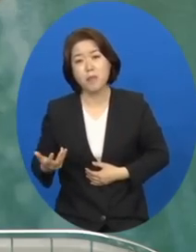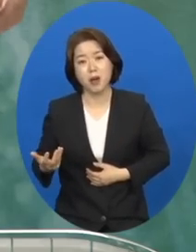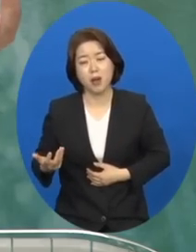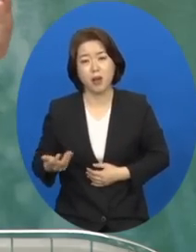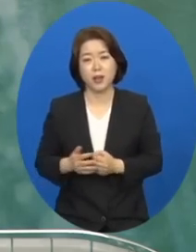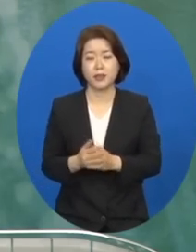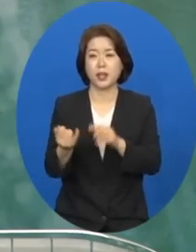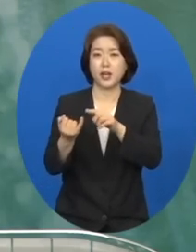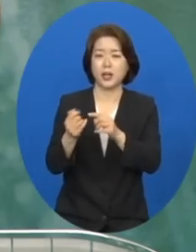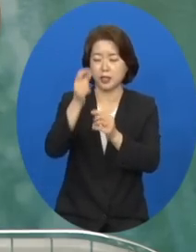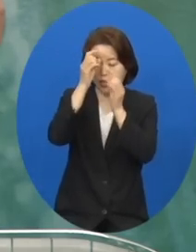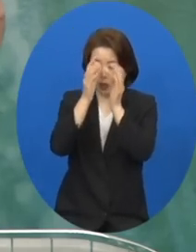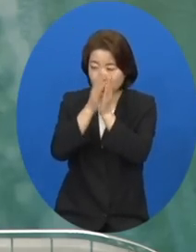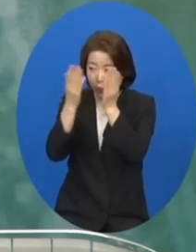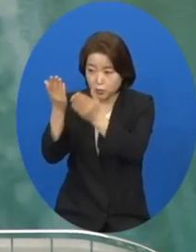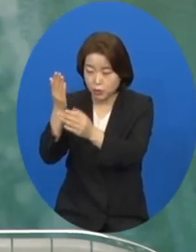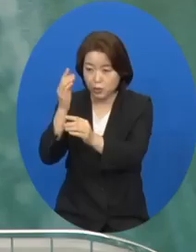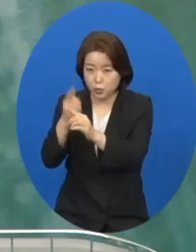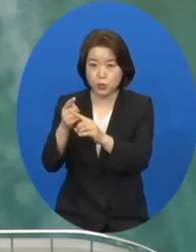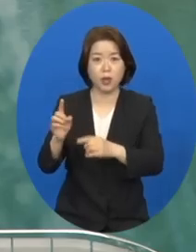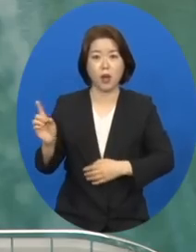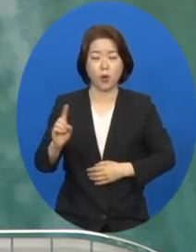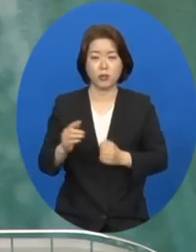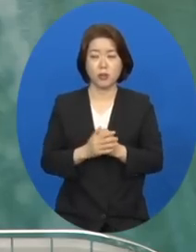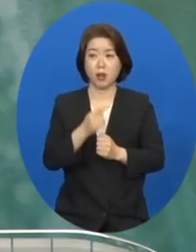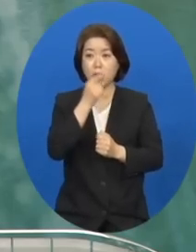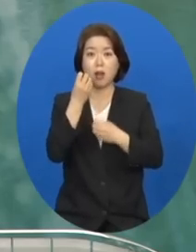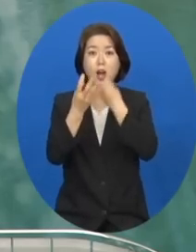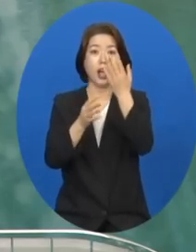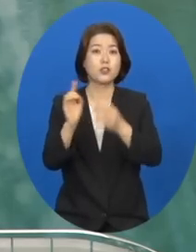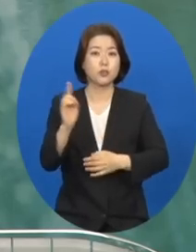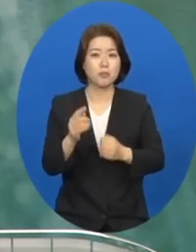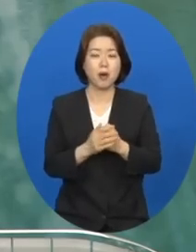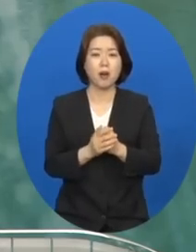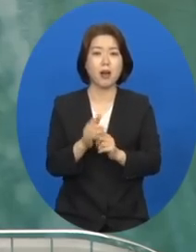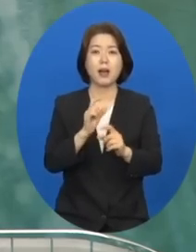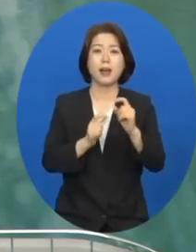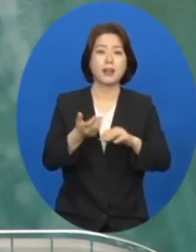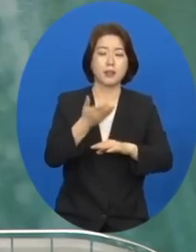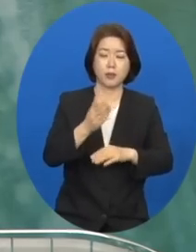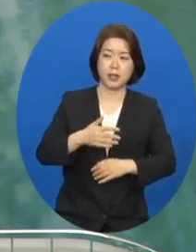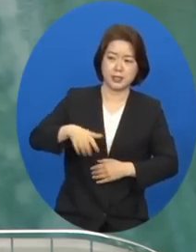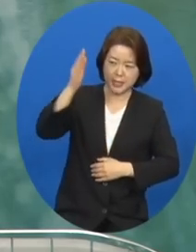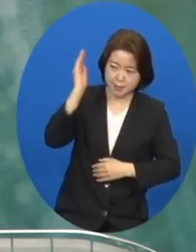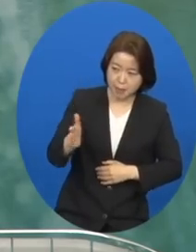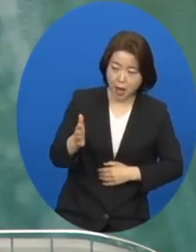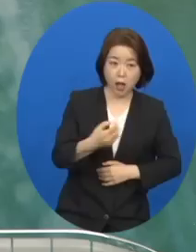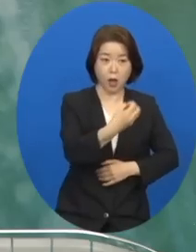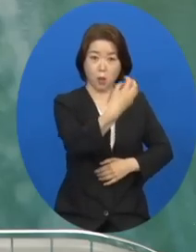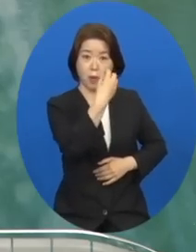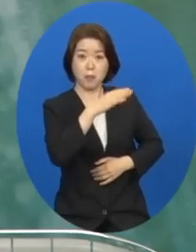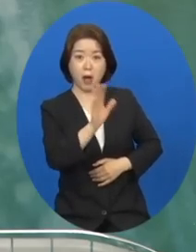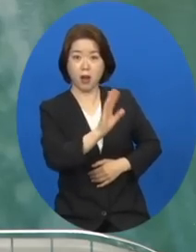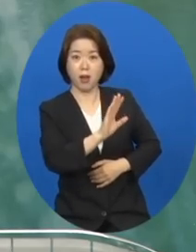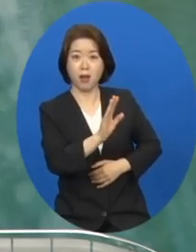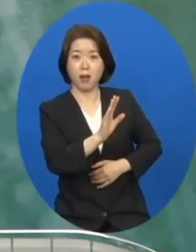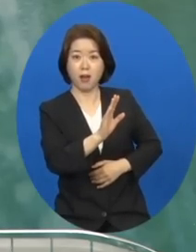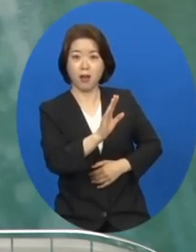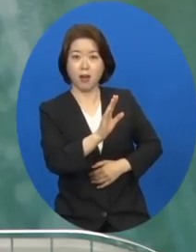아내가 기도를 하다 어느 날 이런 간증을 하시는걸 더 이상 가지 말라는 말은 하지 않는다